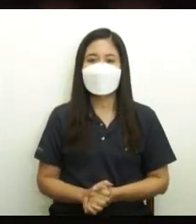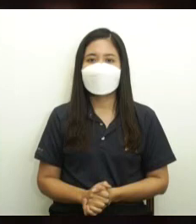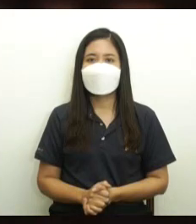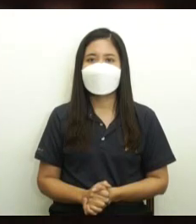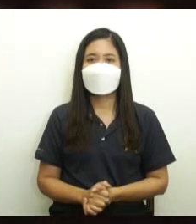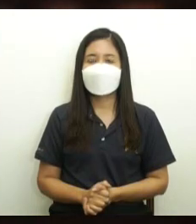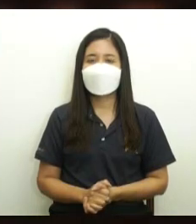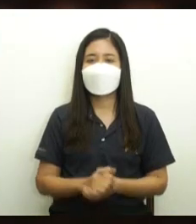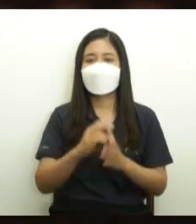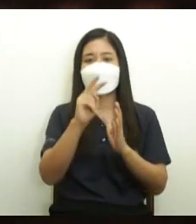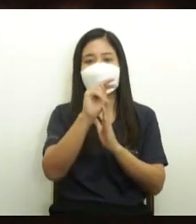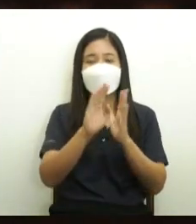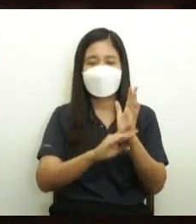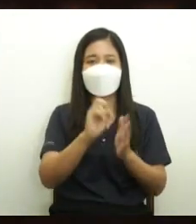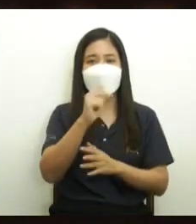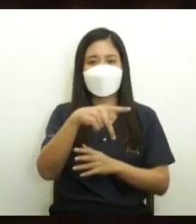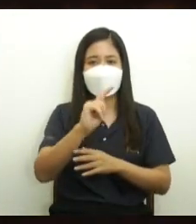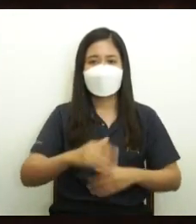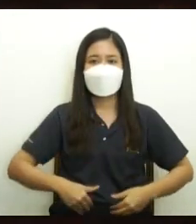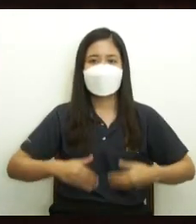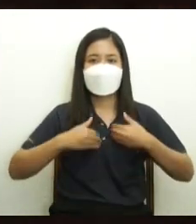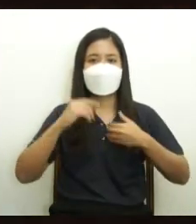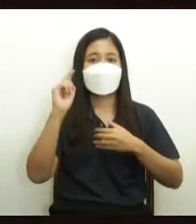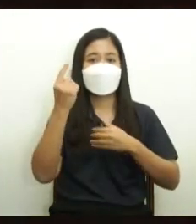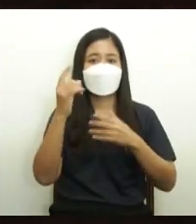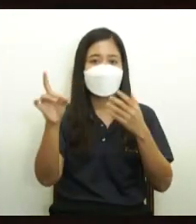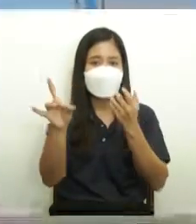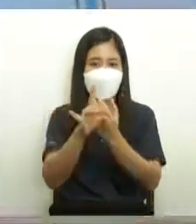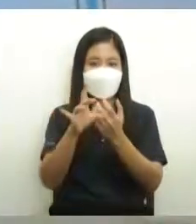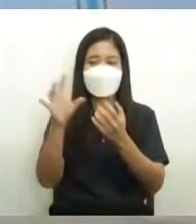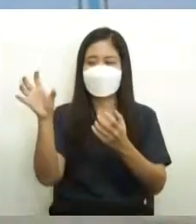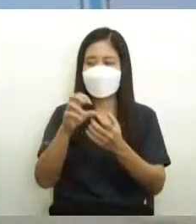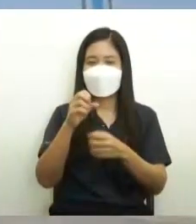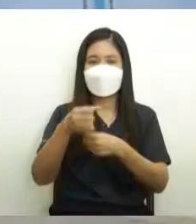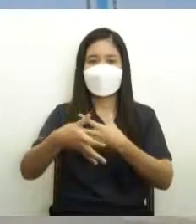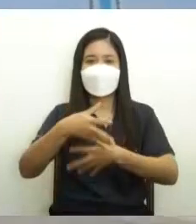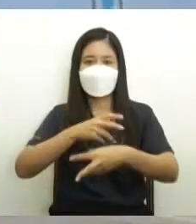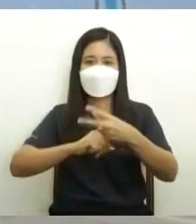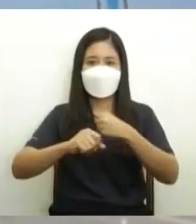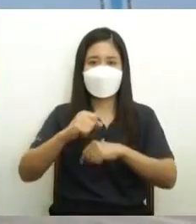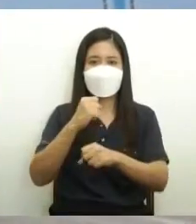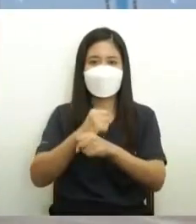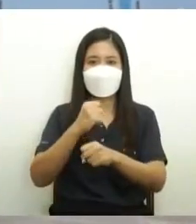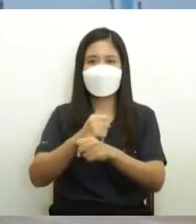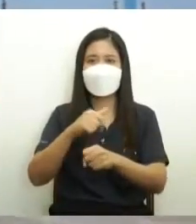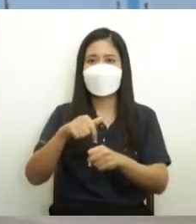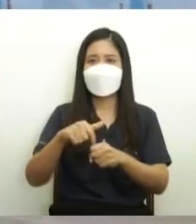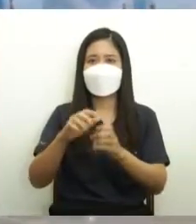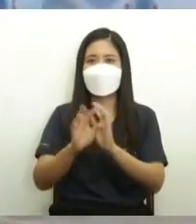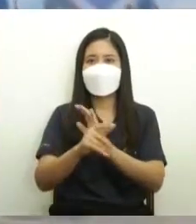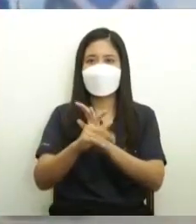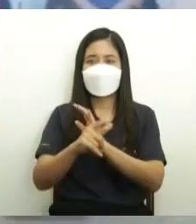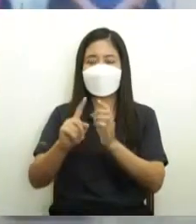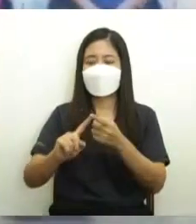จากนโยบายสปทวิถีใหม่วิถีคุณภาพนำสู่การปฏิบัติสำนักงานเขตพื้นที่การศึกษาประถมศึกษาชลบุรีเขต